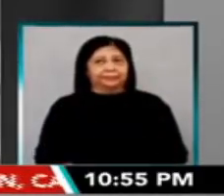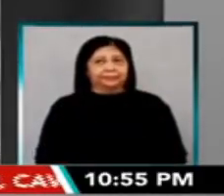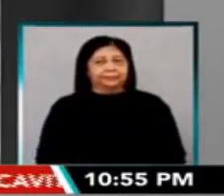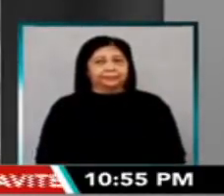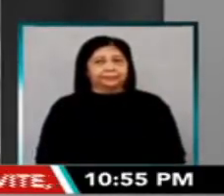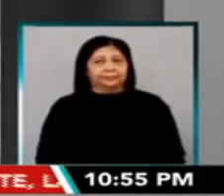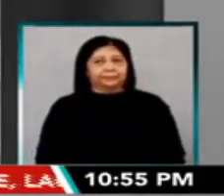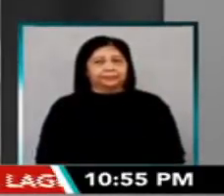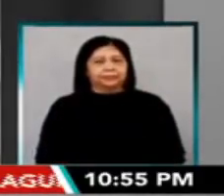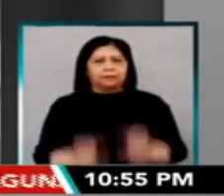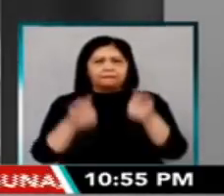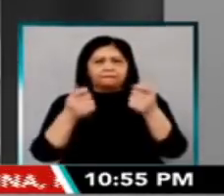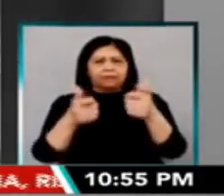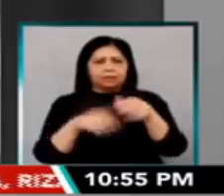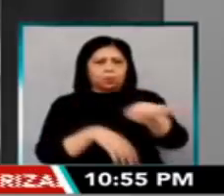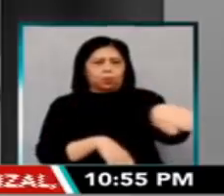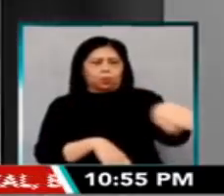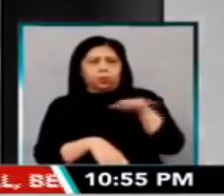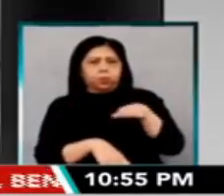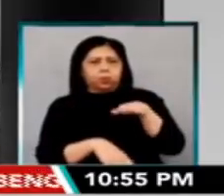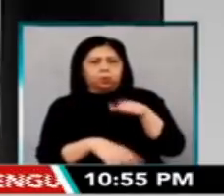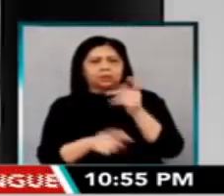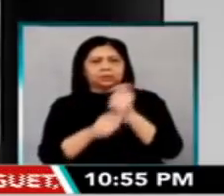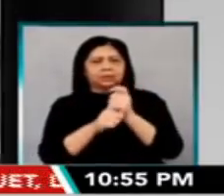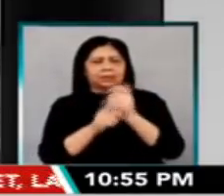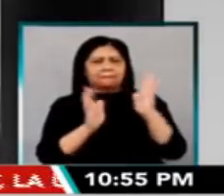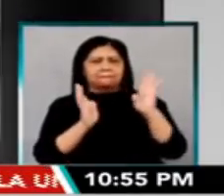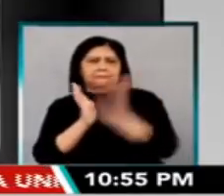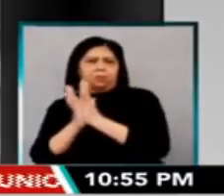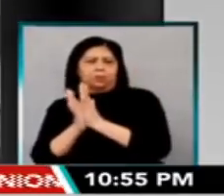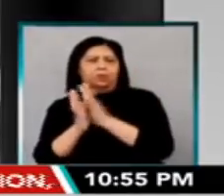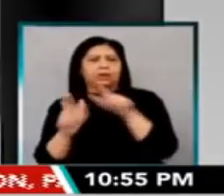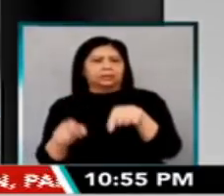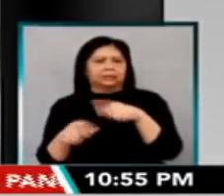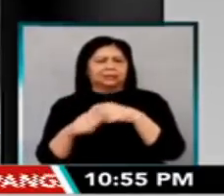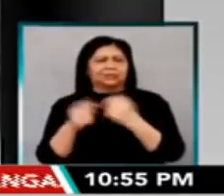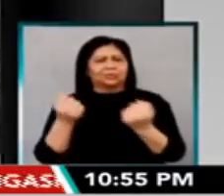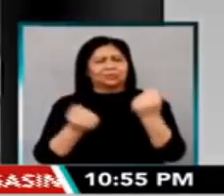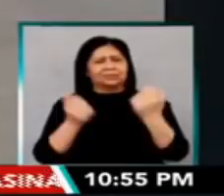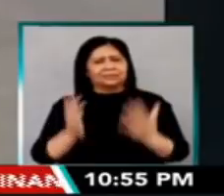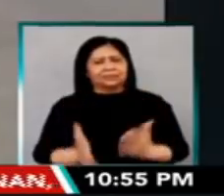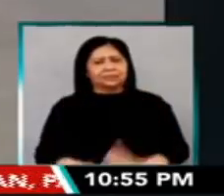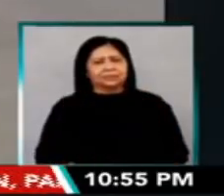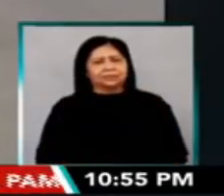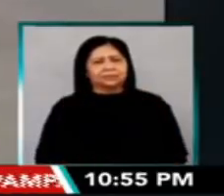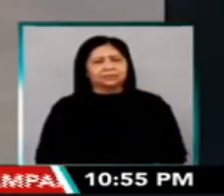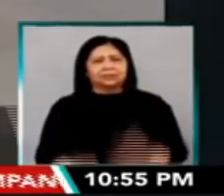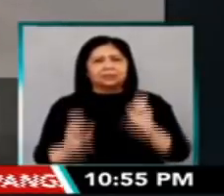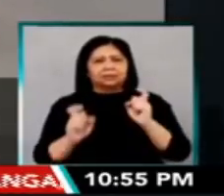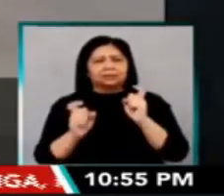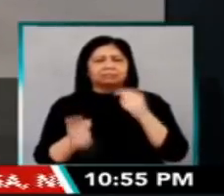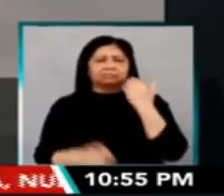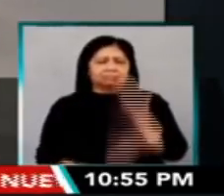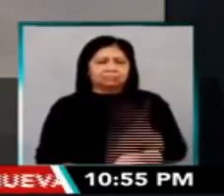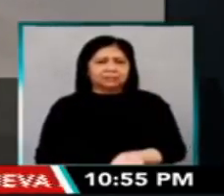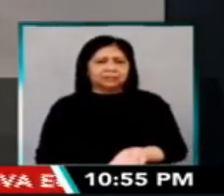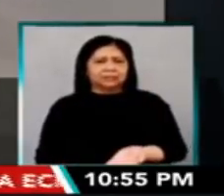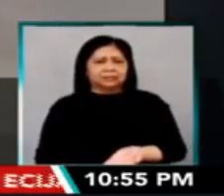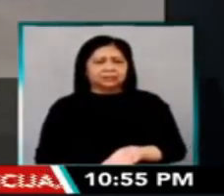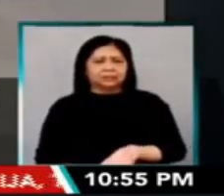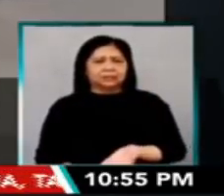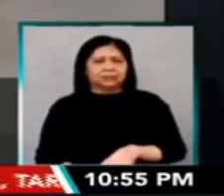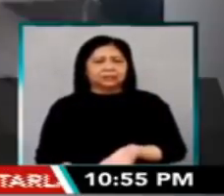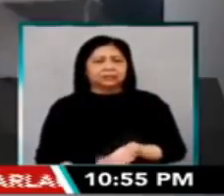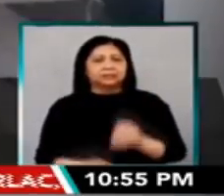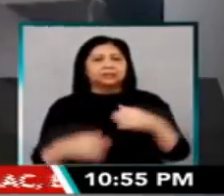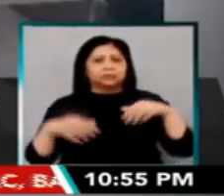Mabilis na umatras ang truck at napitpit nito si Cabaneros. Oh, agad siyang binawian ng buhay. Sumuko naman